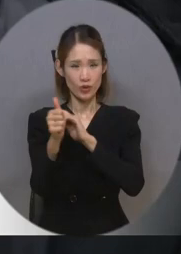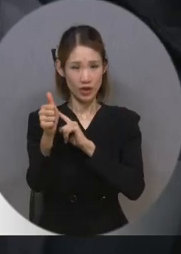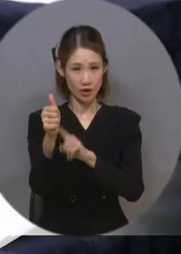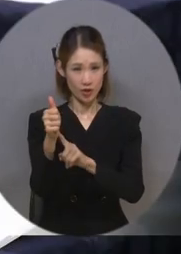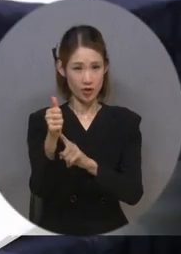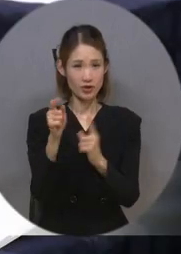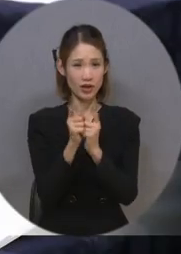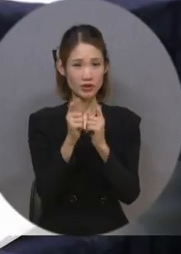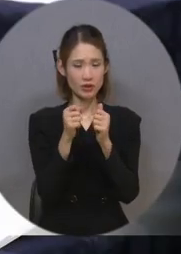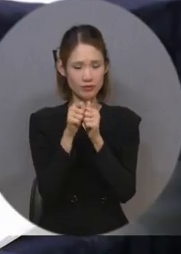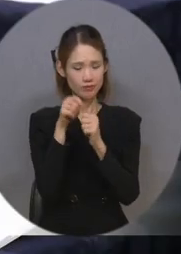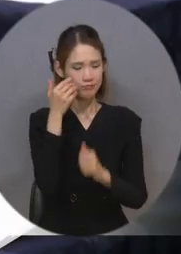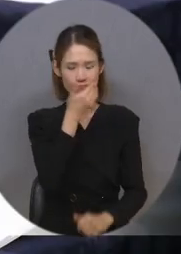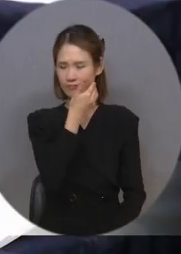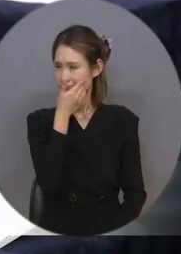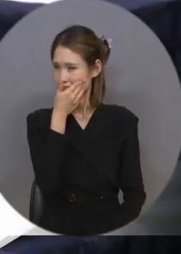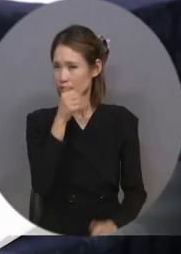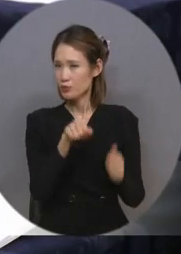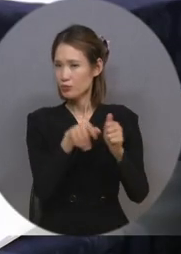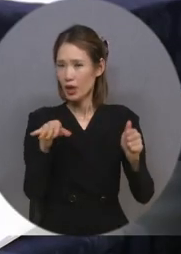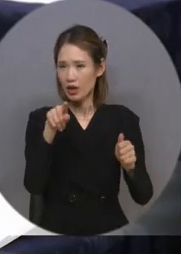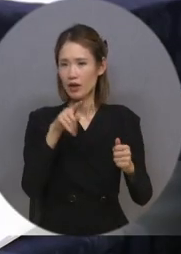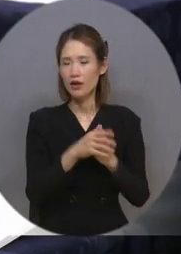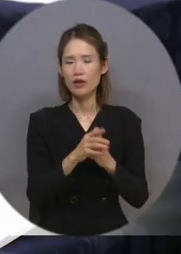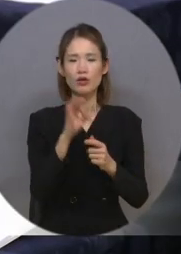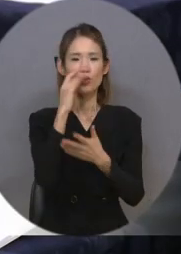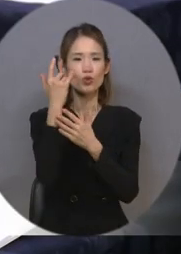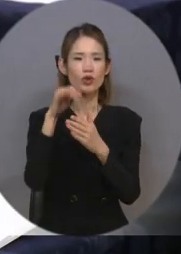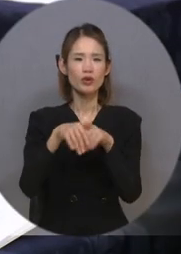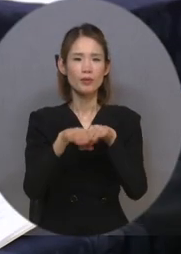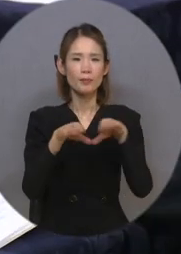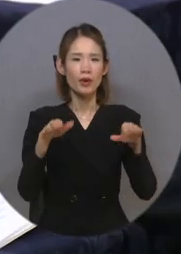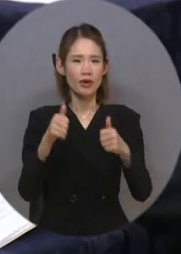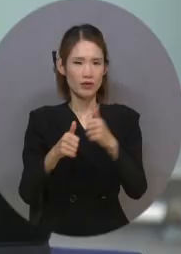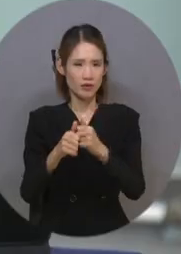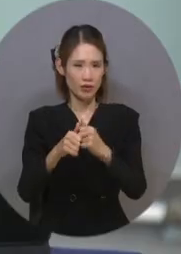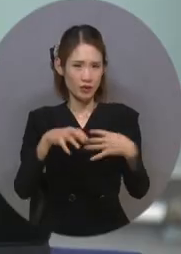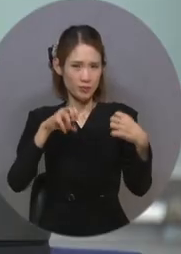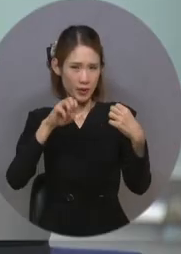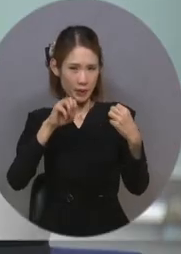당사자를 외면한 현실을 규탄하며 오 시장과의 평행선을 달렸습니다.